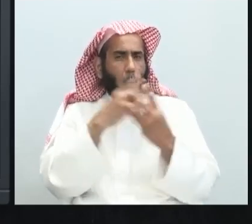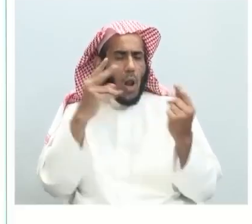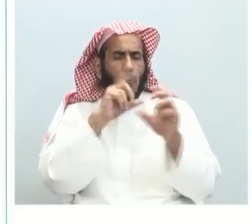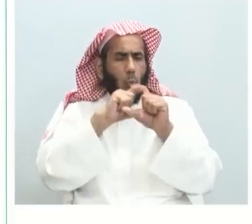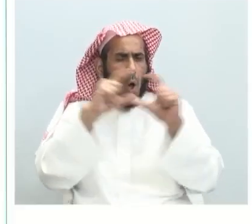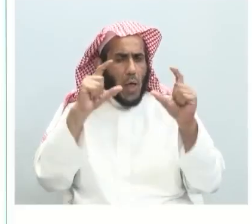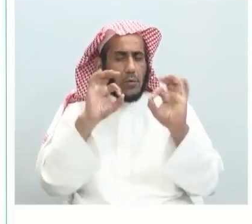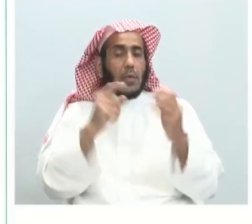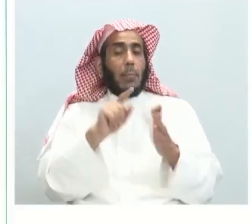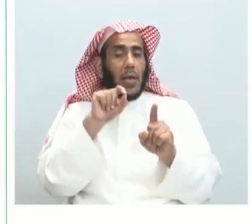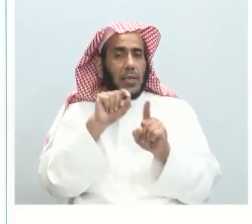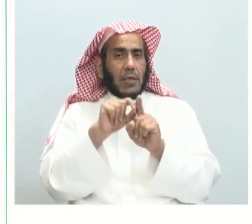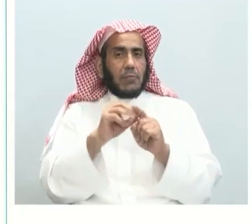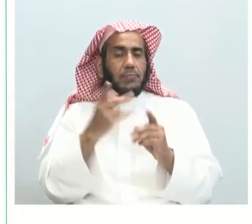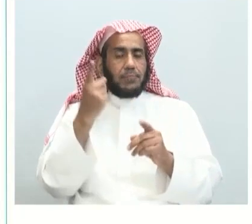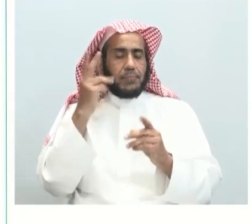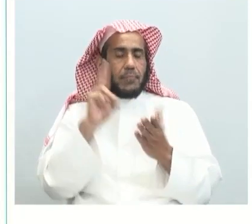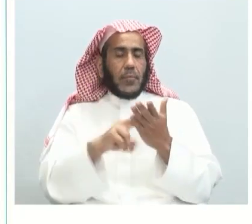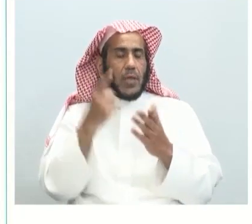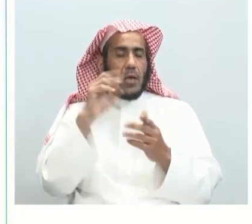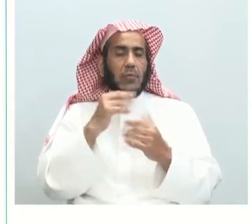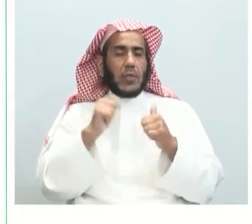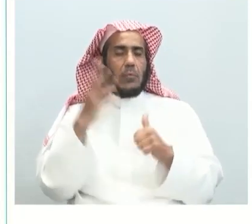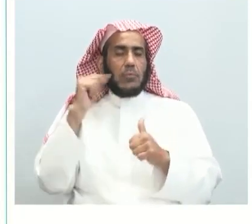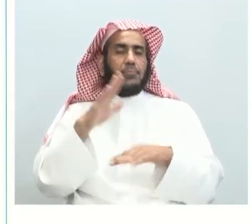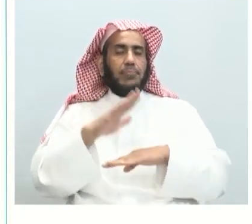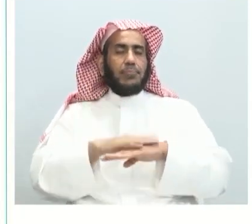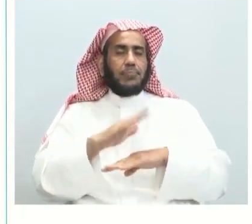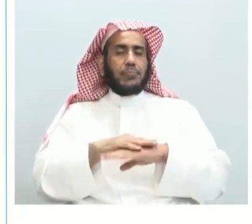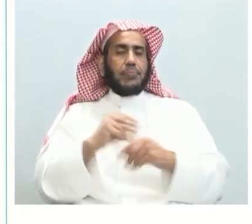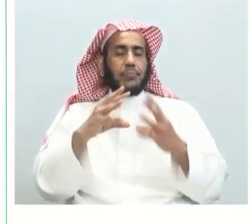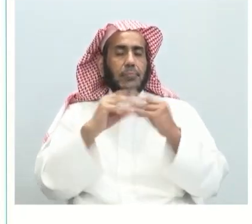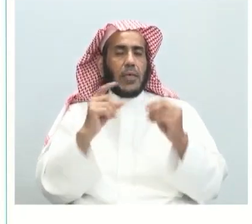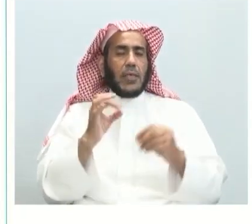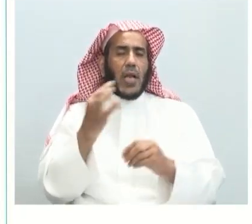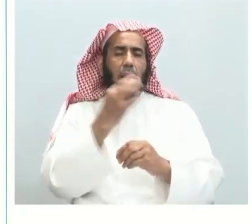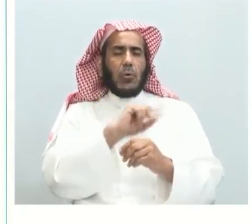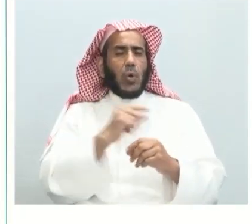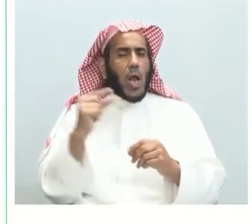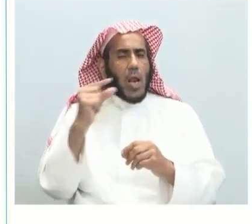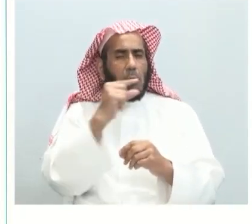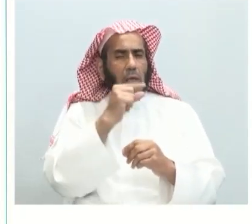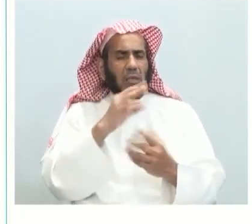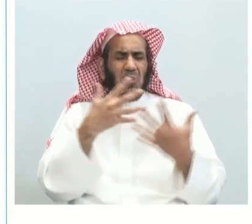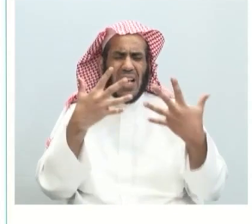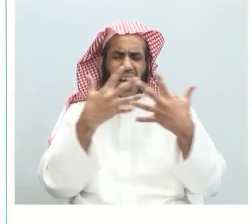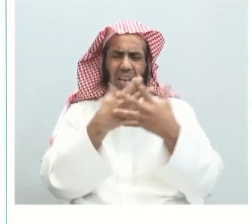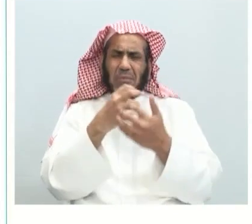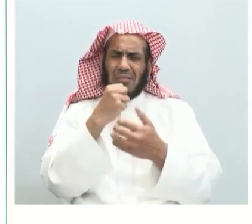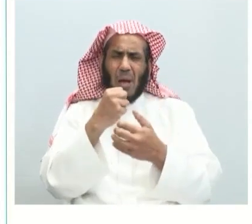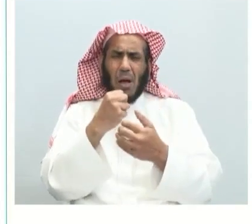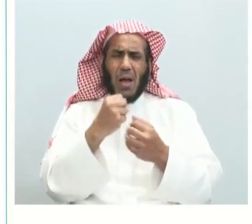ايضا من الاهداف ان يتعرف الطالب والطالبه على معاني الكلمه هنا كلمات قد تكون غريبه